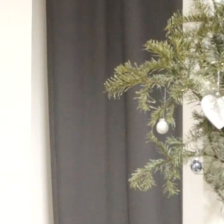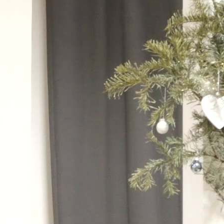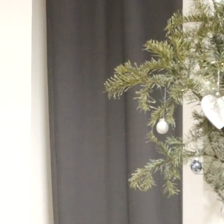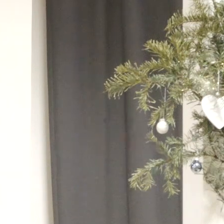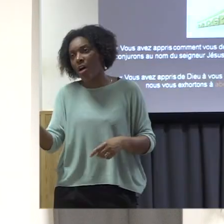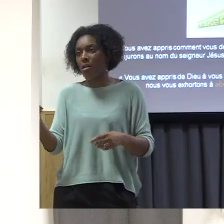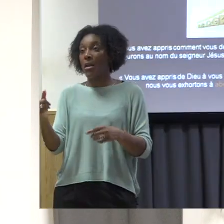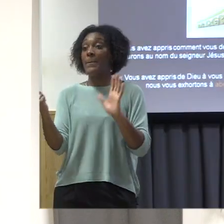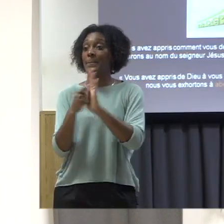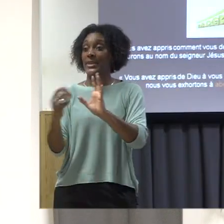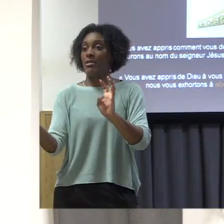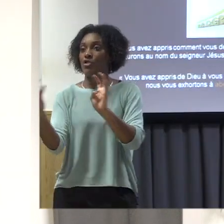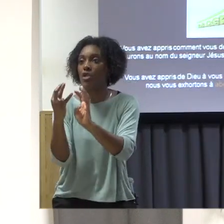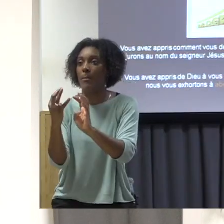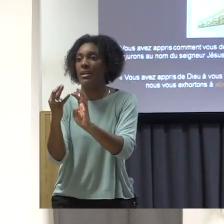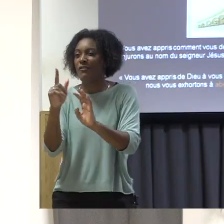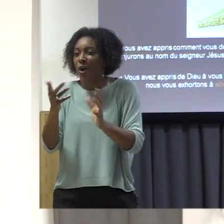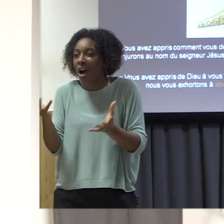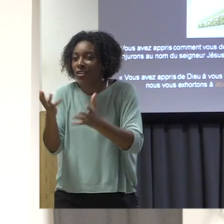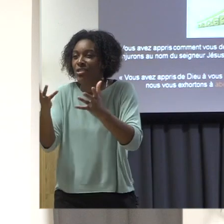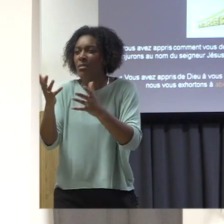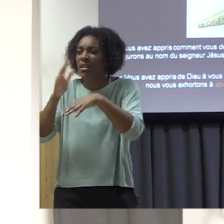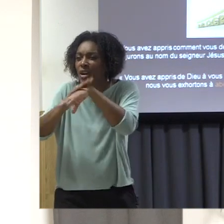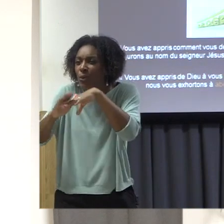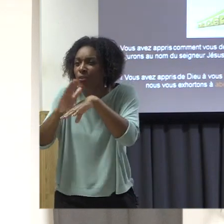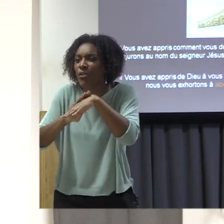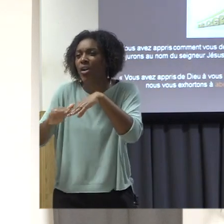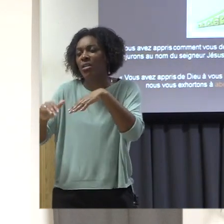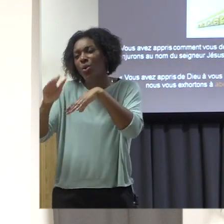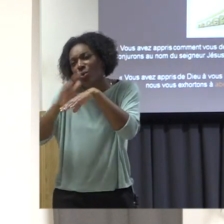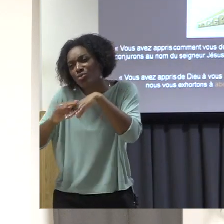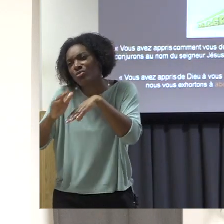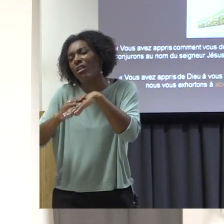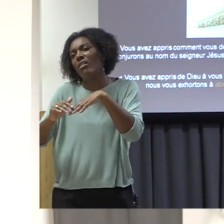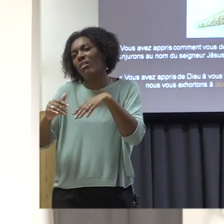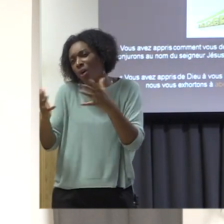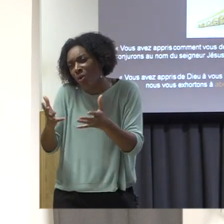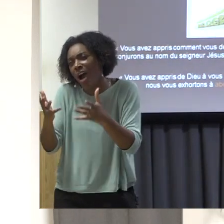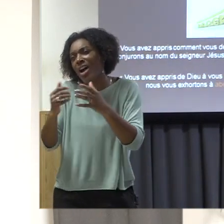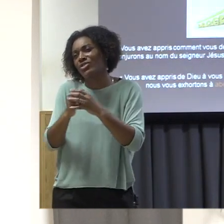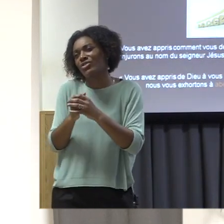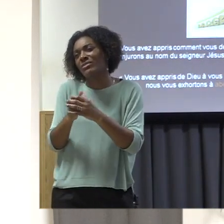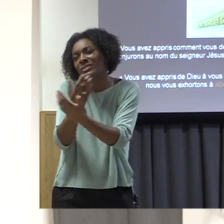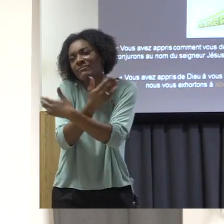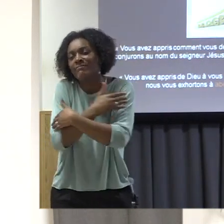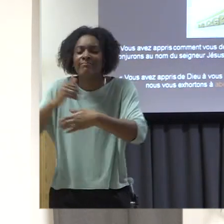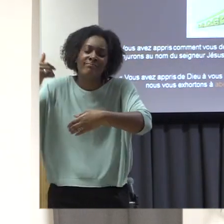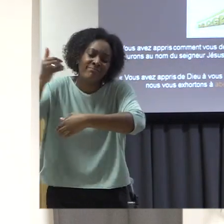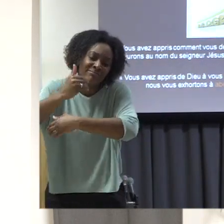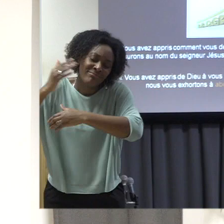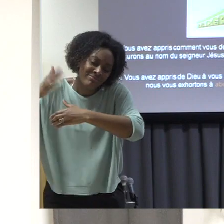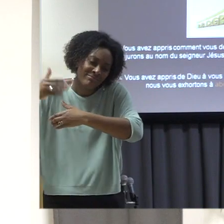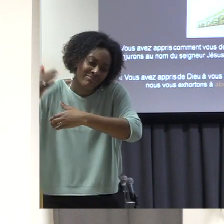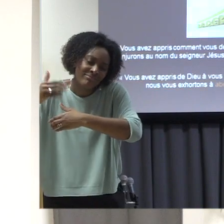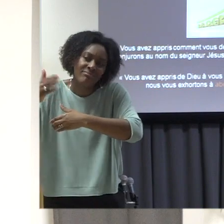Cherchez à fortifier l'autre, réconfortez-vous, consolez-vous, réconfortez ceux qui sont